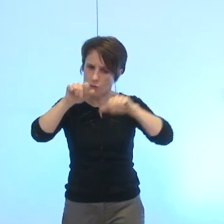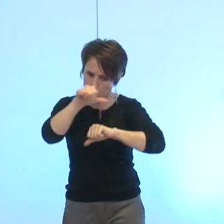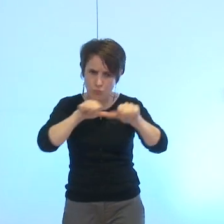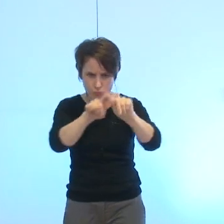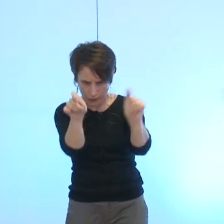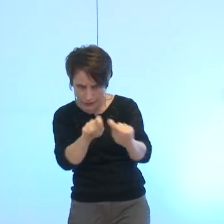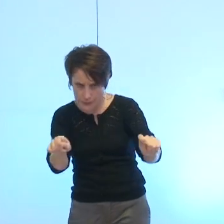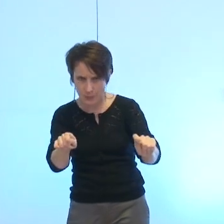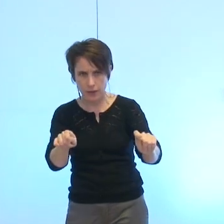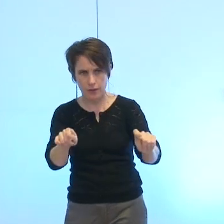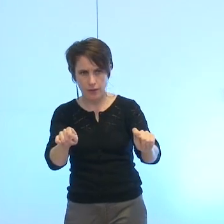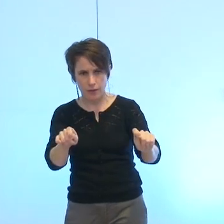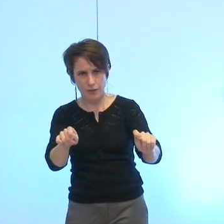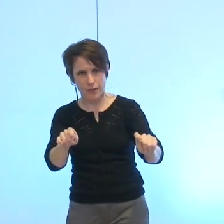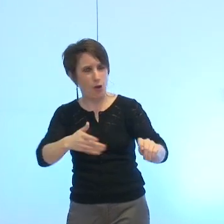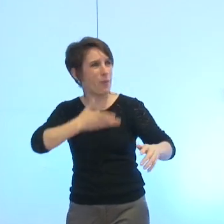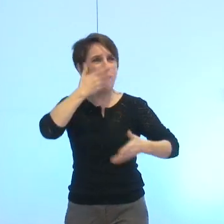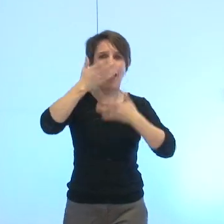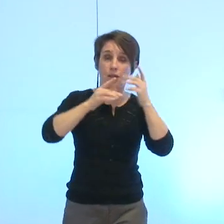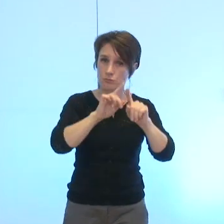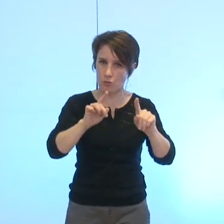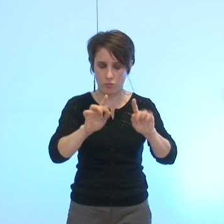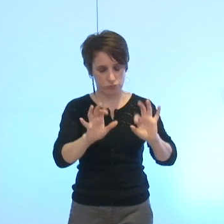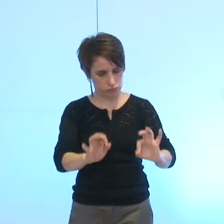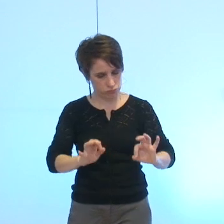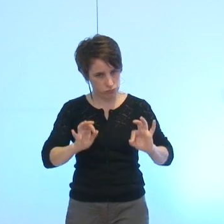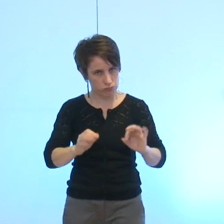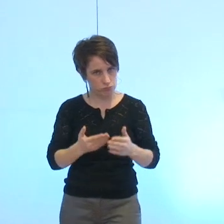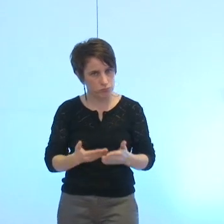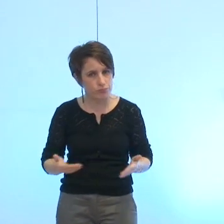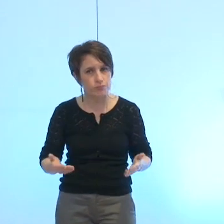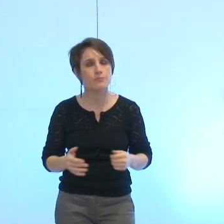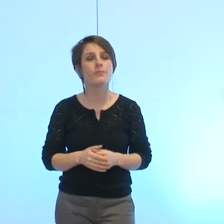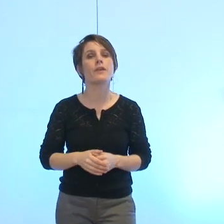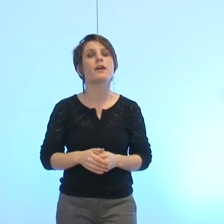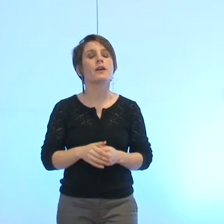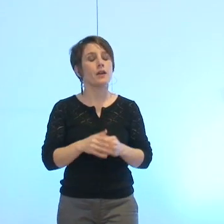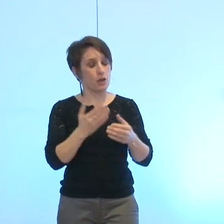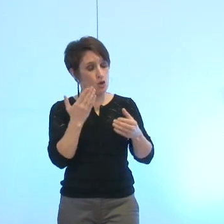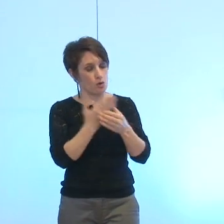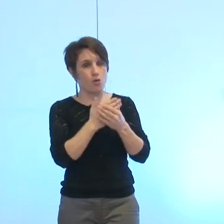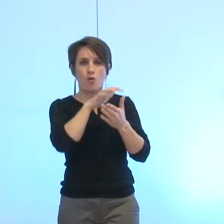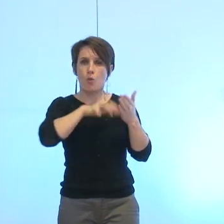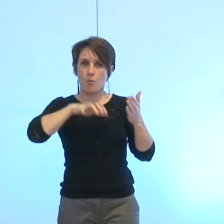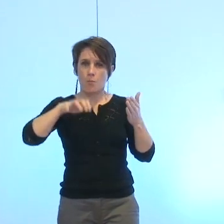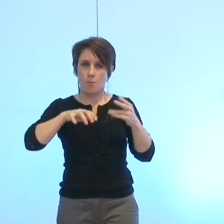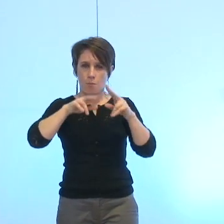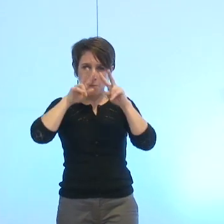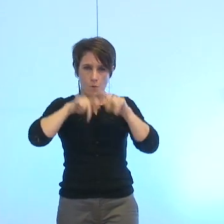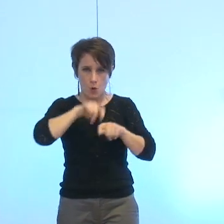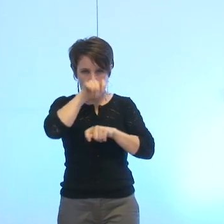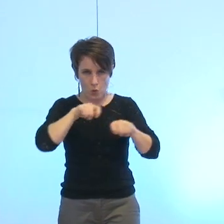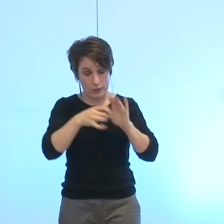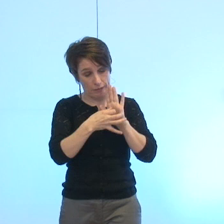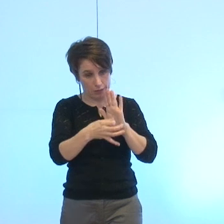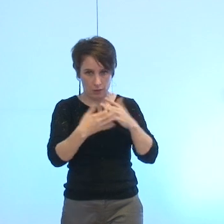nécessaire dans l'audit le constat est fait de l'augmentation du budget des ressources humaines